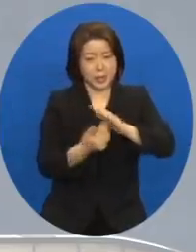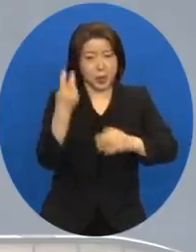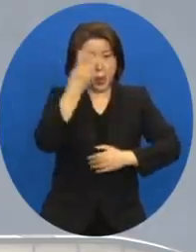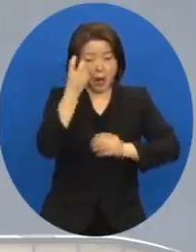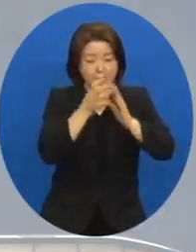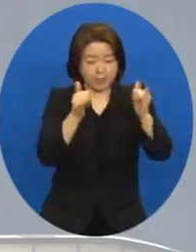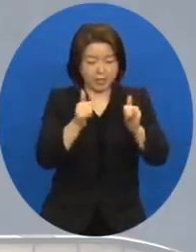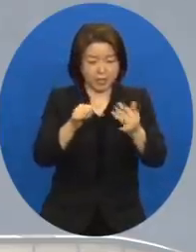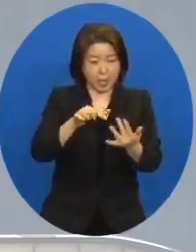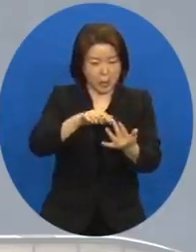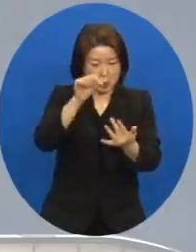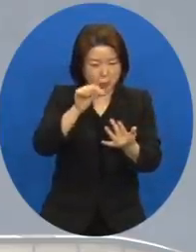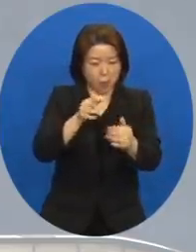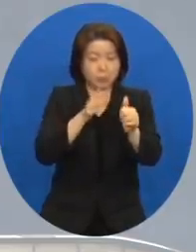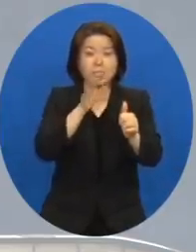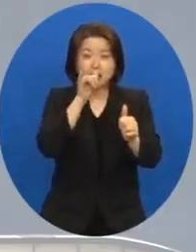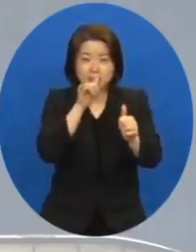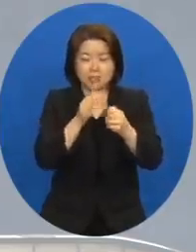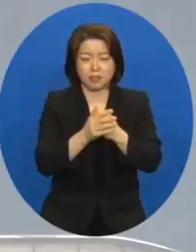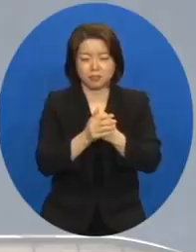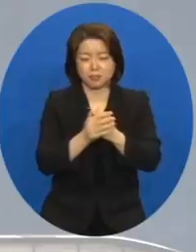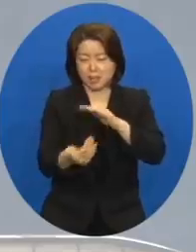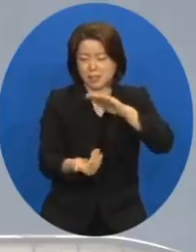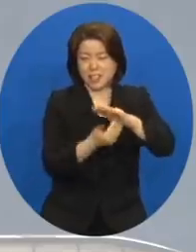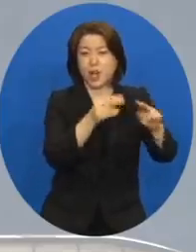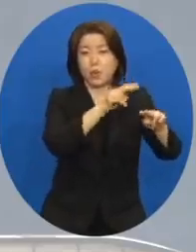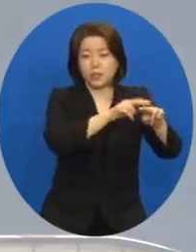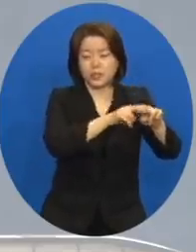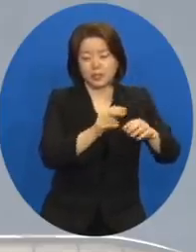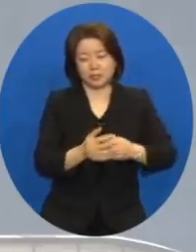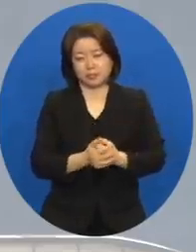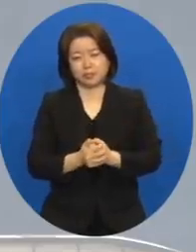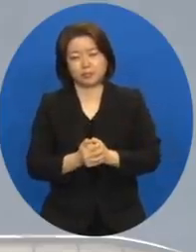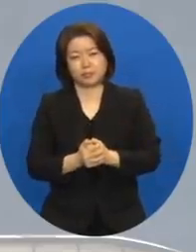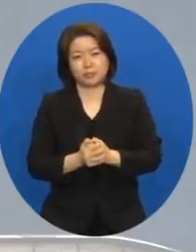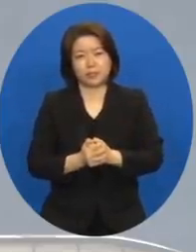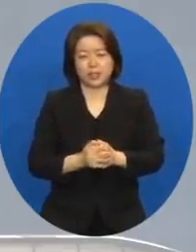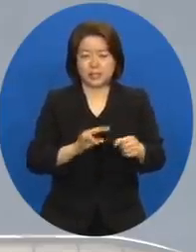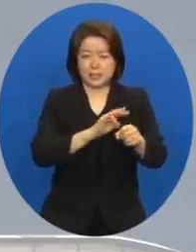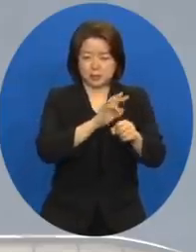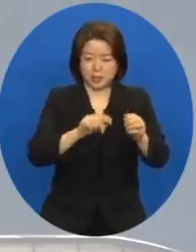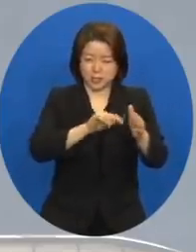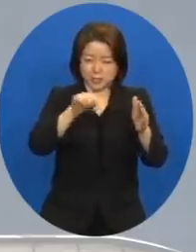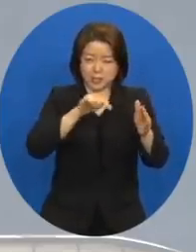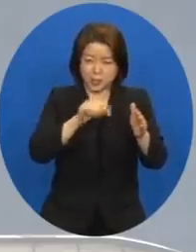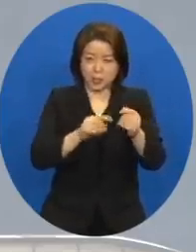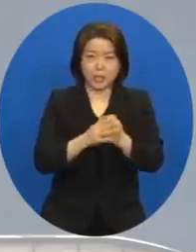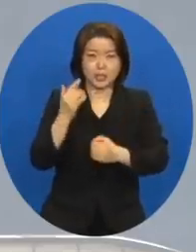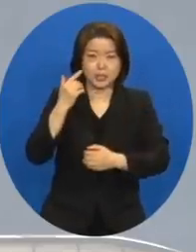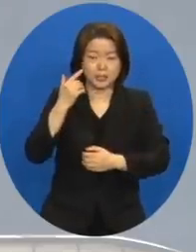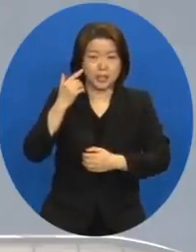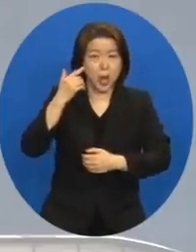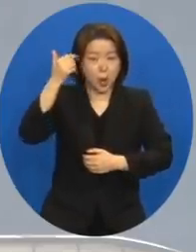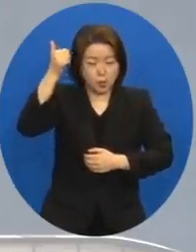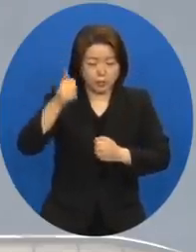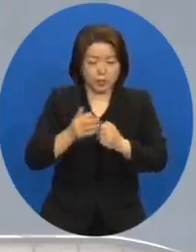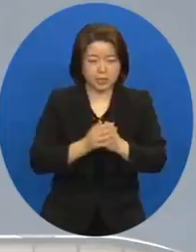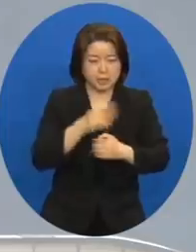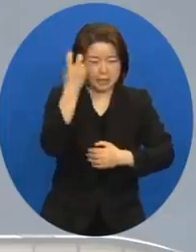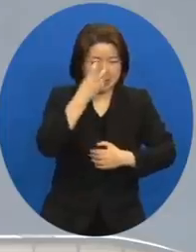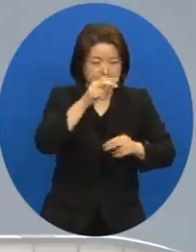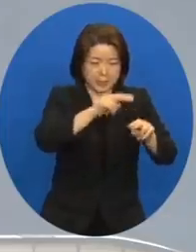거죠 그런데 24시간 뒤에 스탠리 존스 목사님이 그 감독직을 사양하고